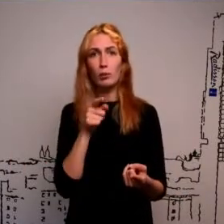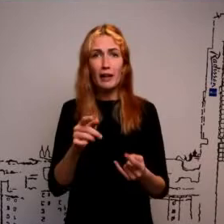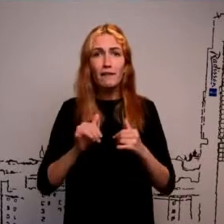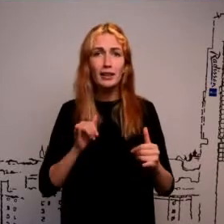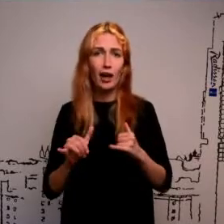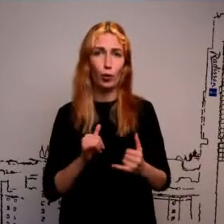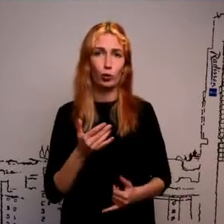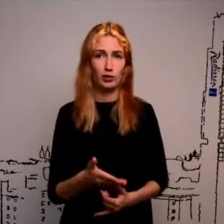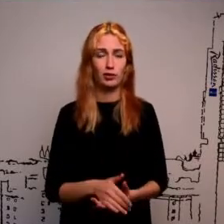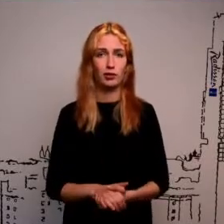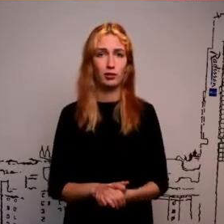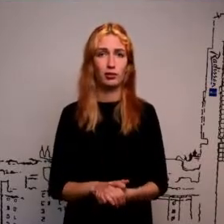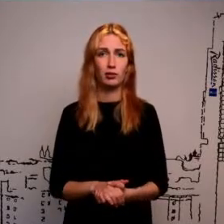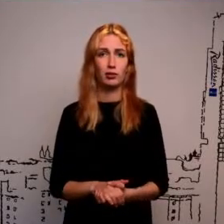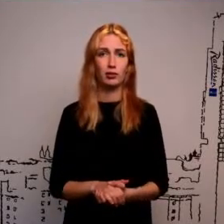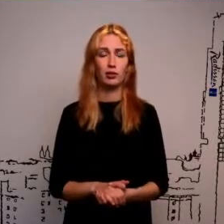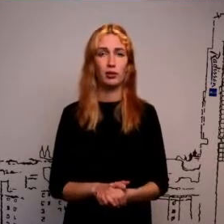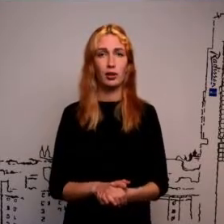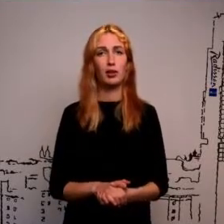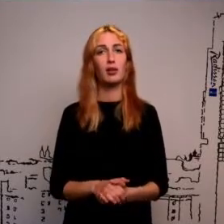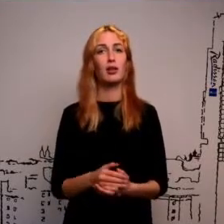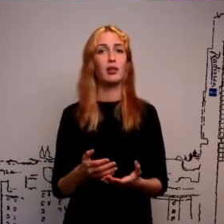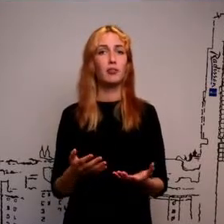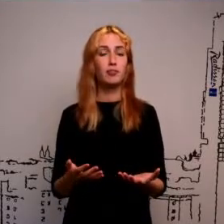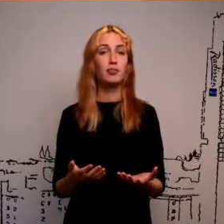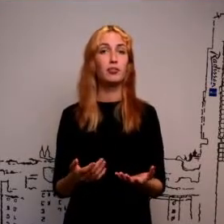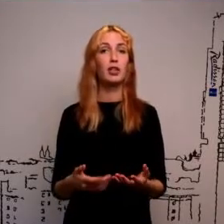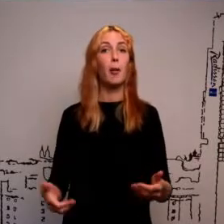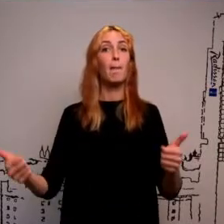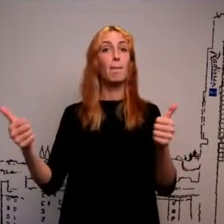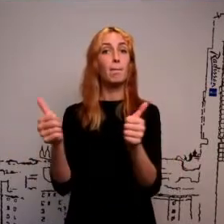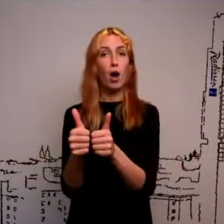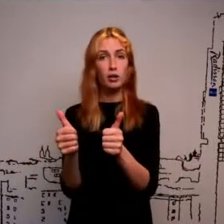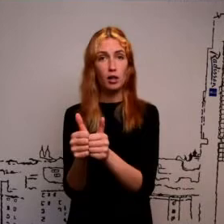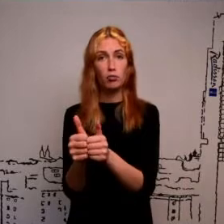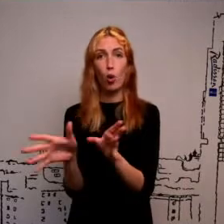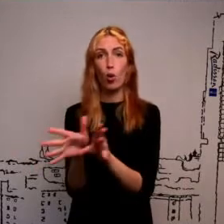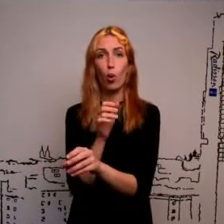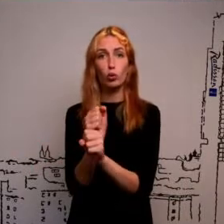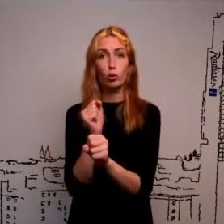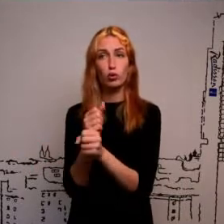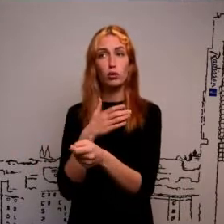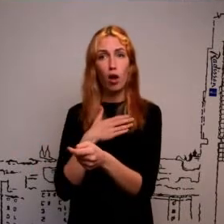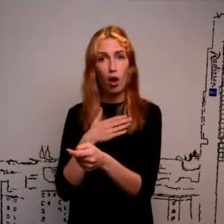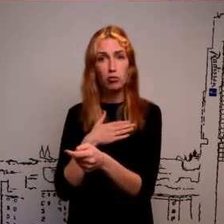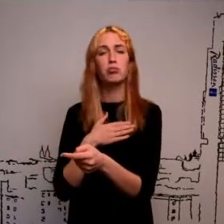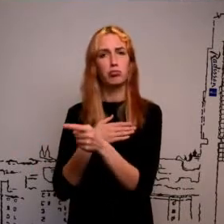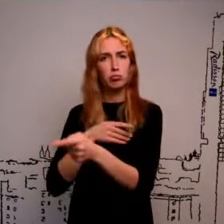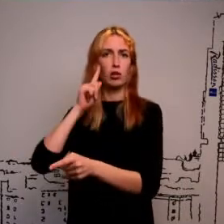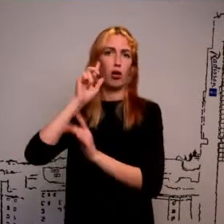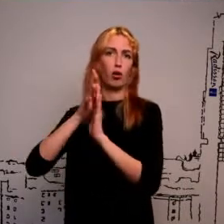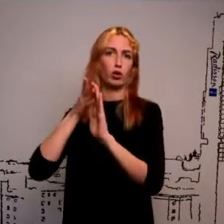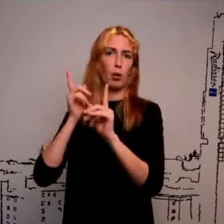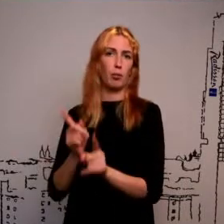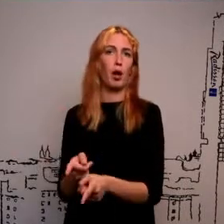viisakus, et sellist asja teha, et partner, kellega ma tahan koostööd teha, peab aru saama, eks ole sellest,